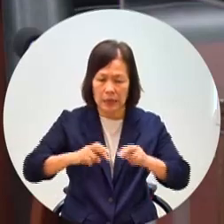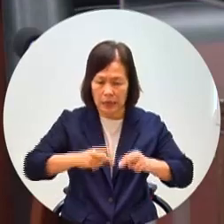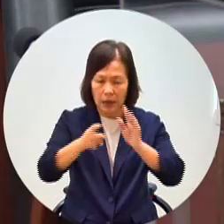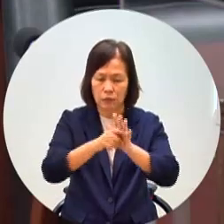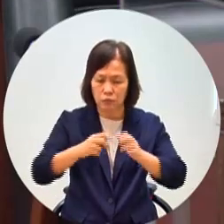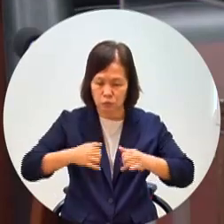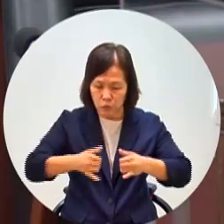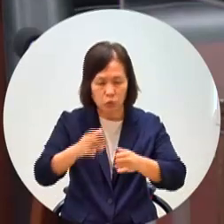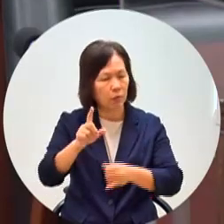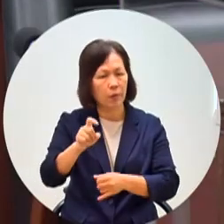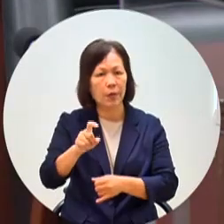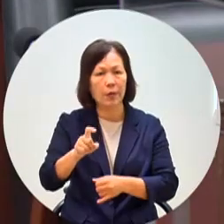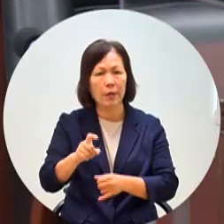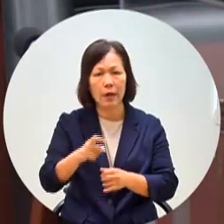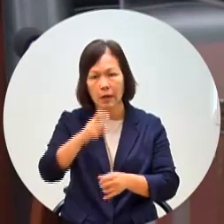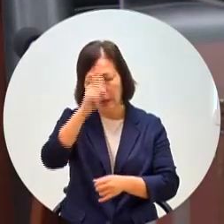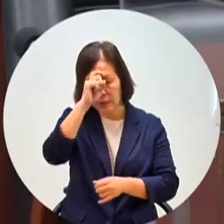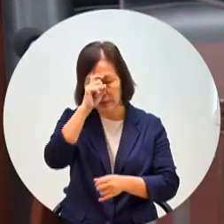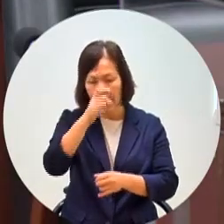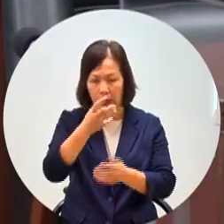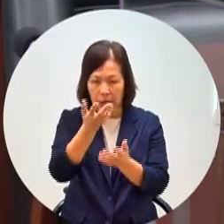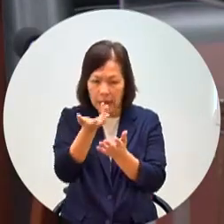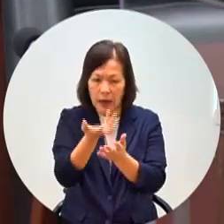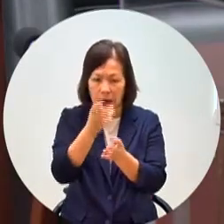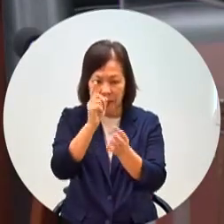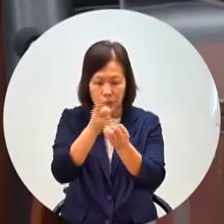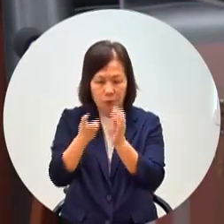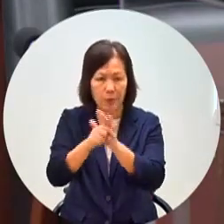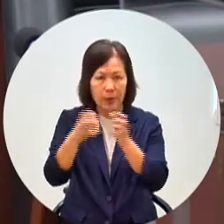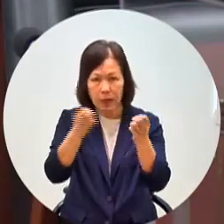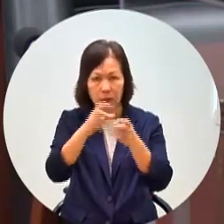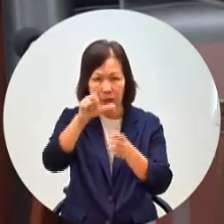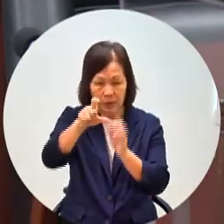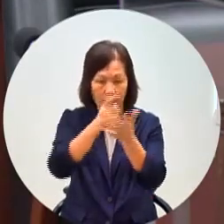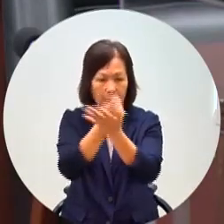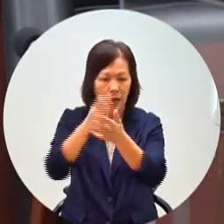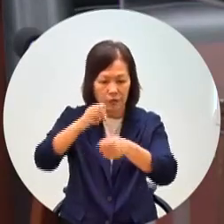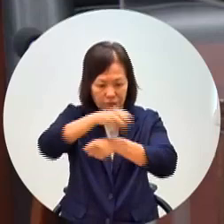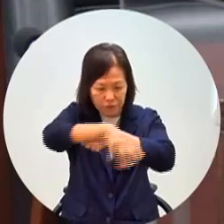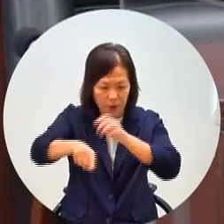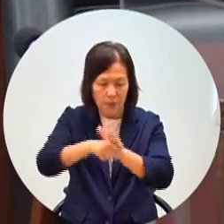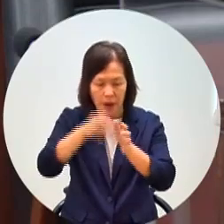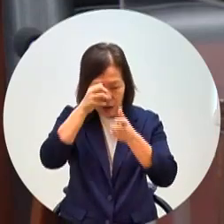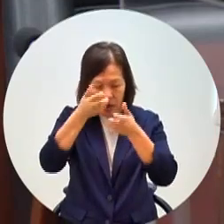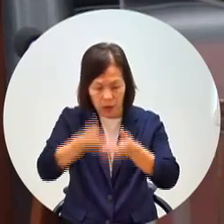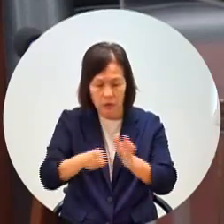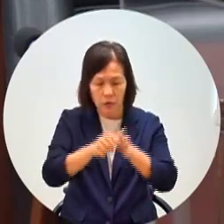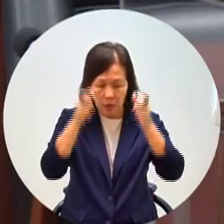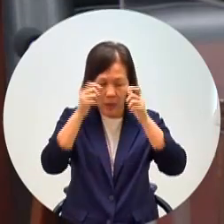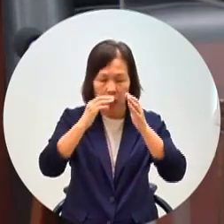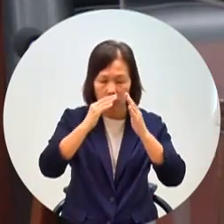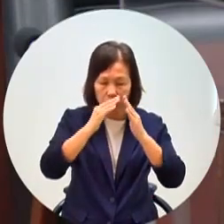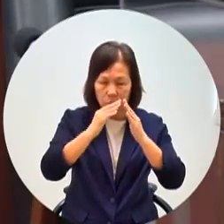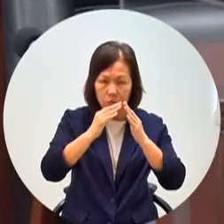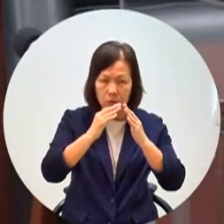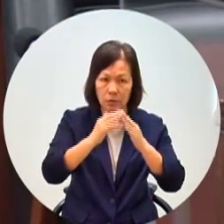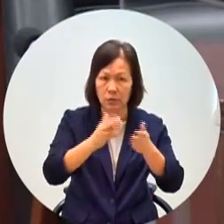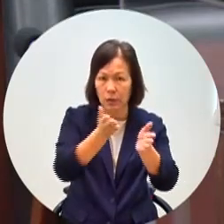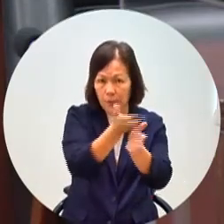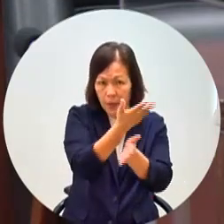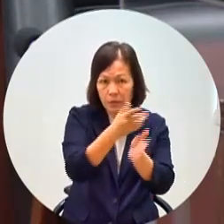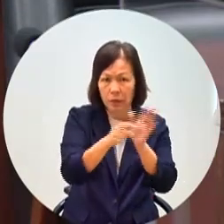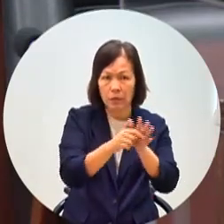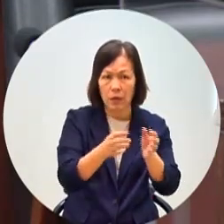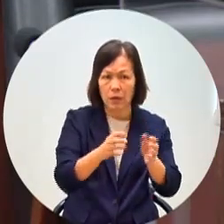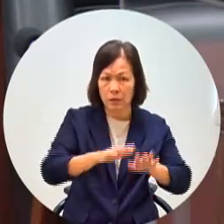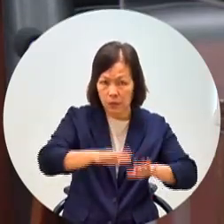路，所以我们希望以上所有的议题我们各局处都能重视我们北高雄的发展跟我们北